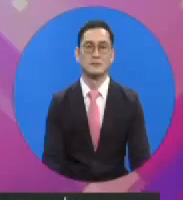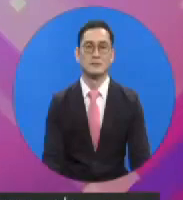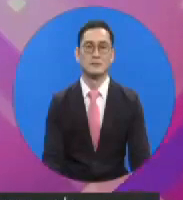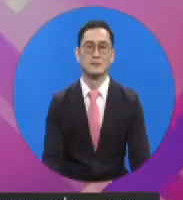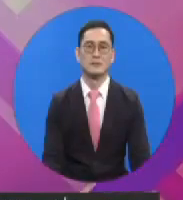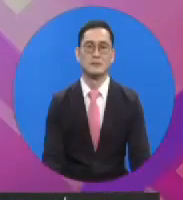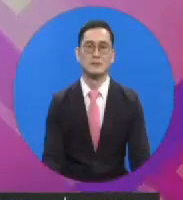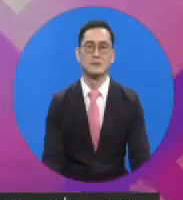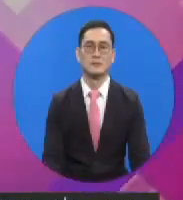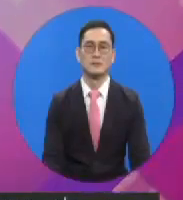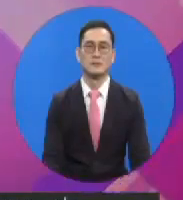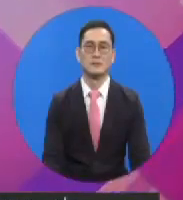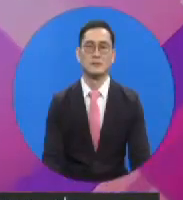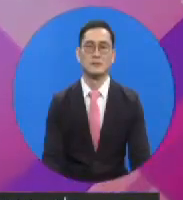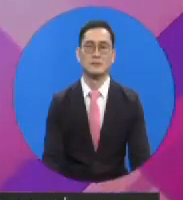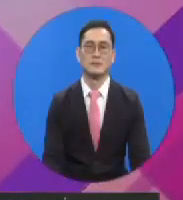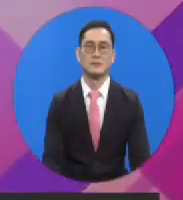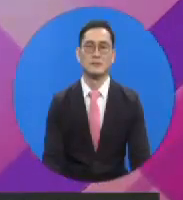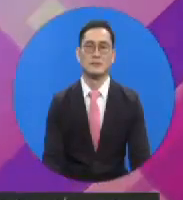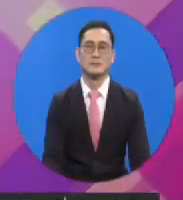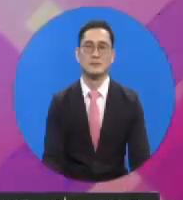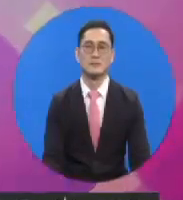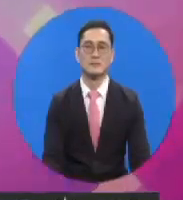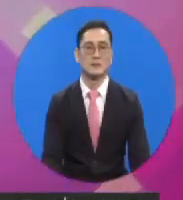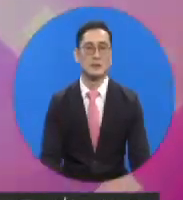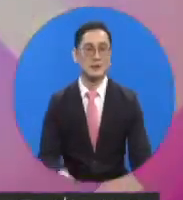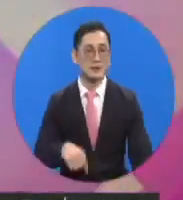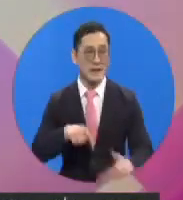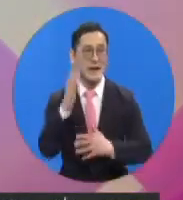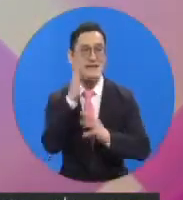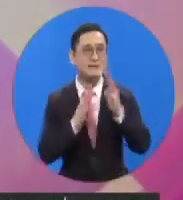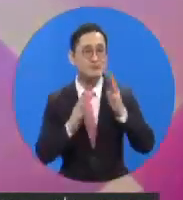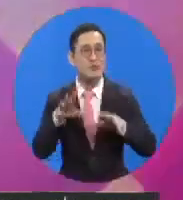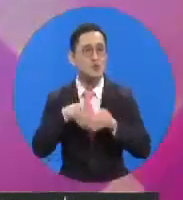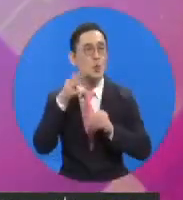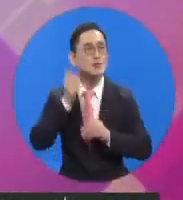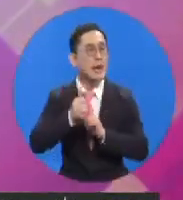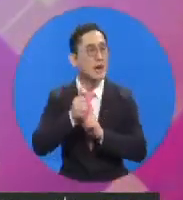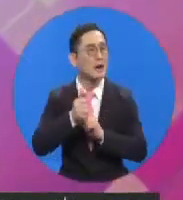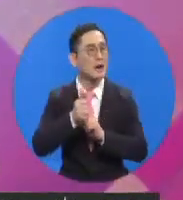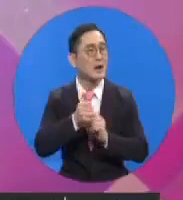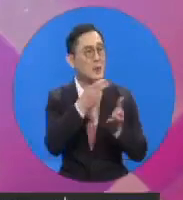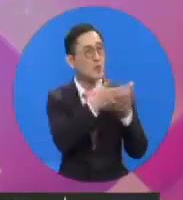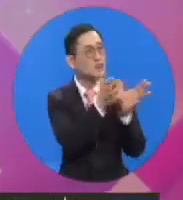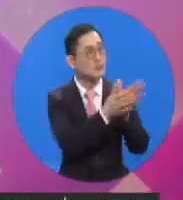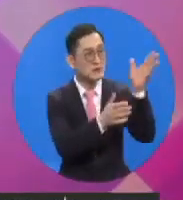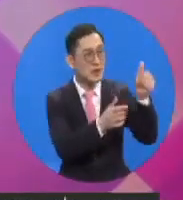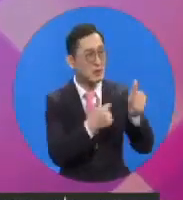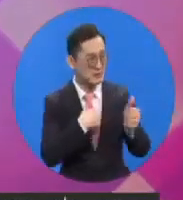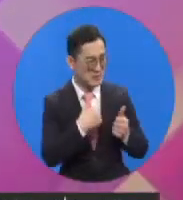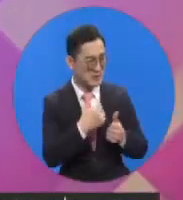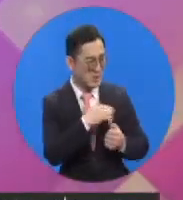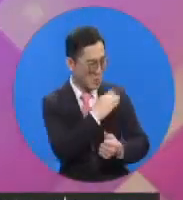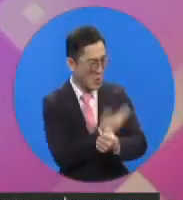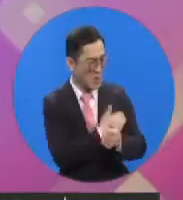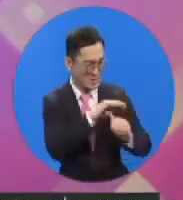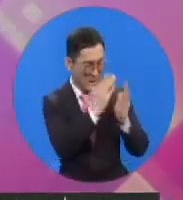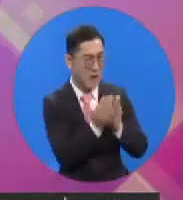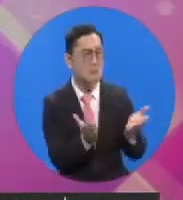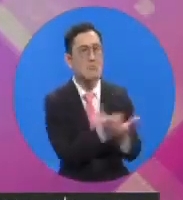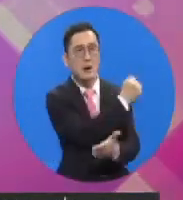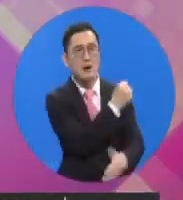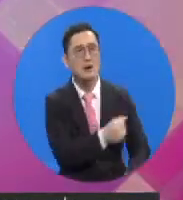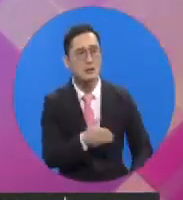김강산 변호사님, 열변을 토했습니다. 밖에서 나보러 식물총장이라고 하는데 내가 무슨 힘으로 비호를 하냐, 비호가 되느냐라고